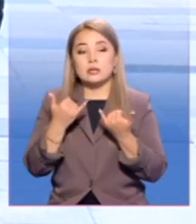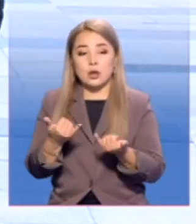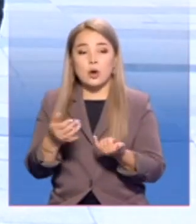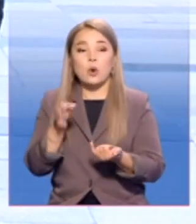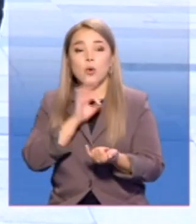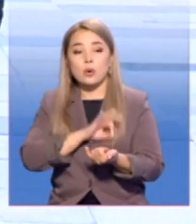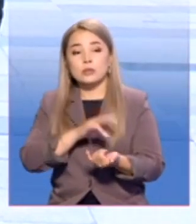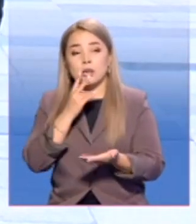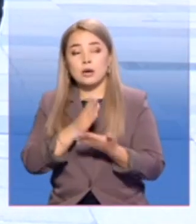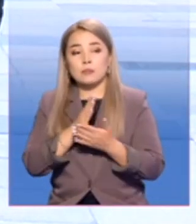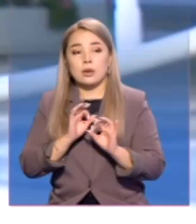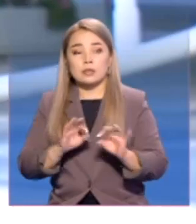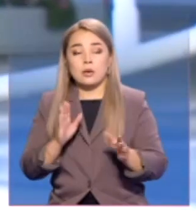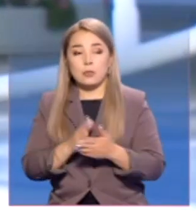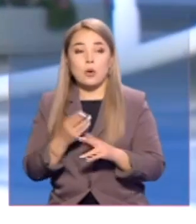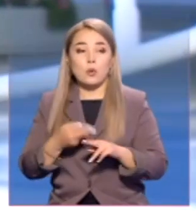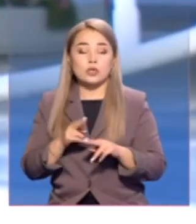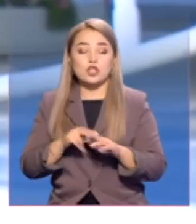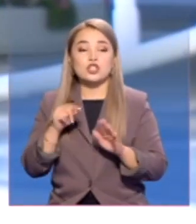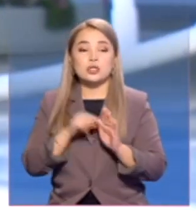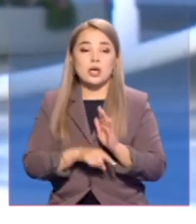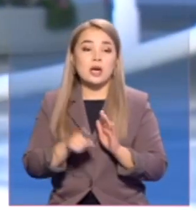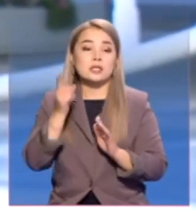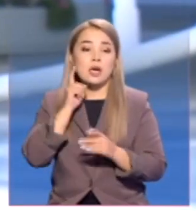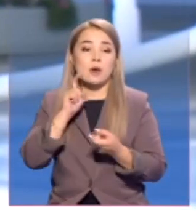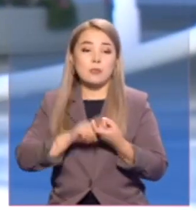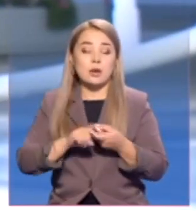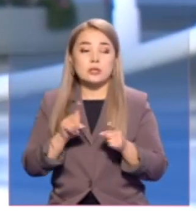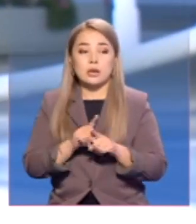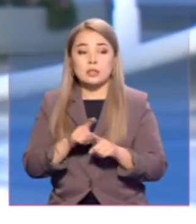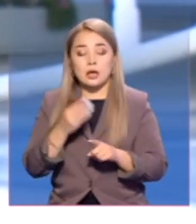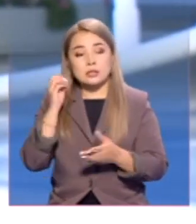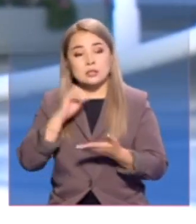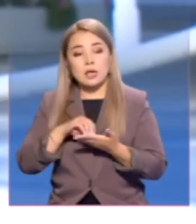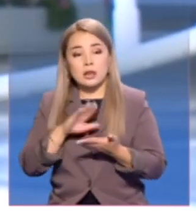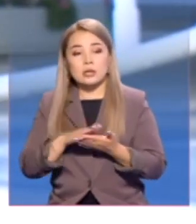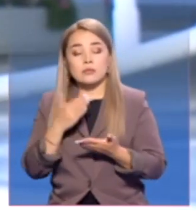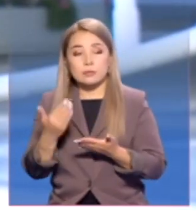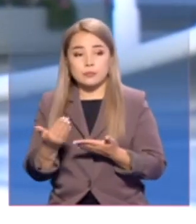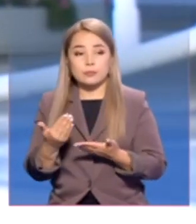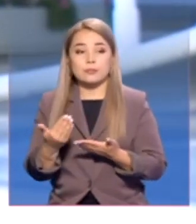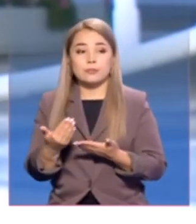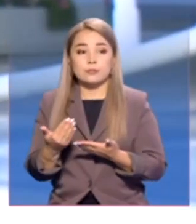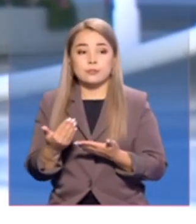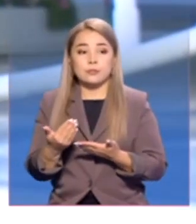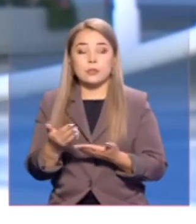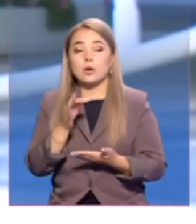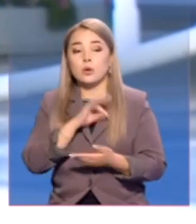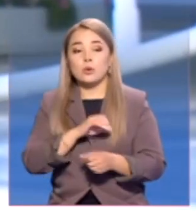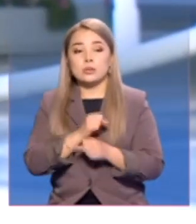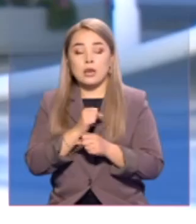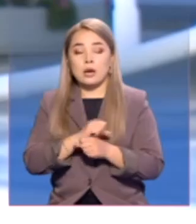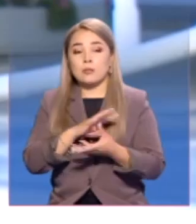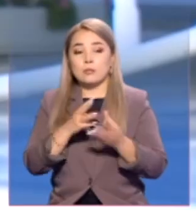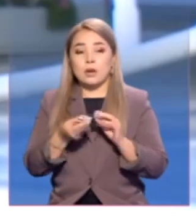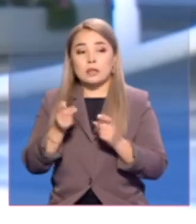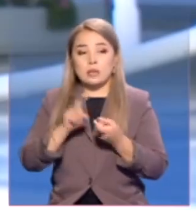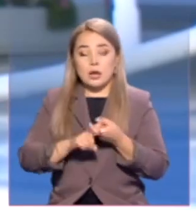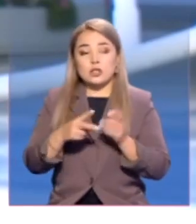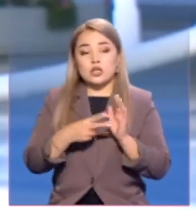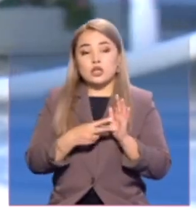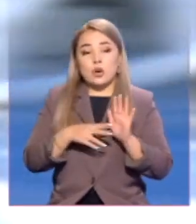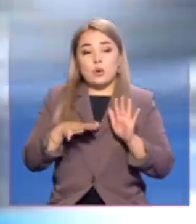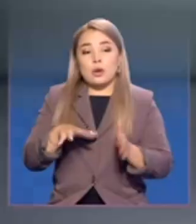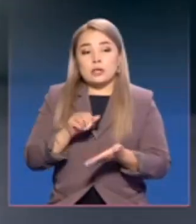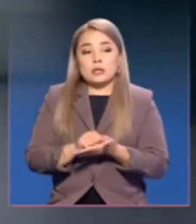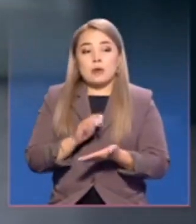қол жетілімділік бойынша. Ал оның ішінде ұялы байланыс пен тарифтерді қол жетілімділігі бойынша 7-ші